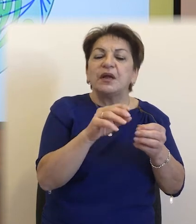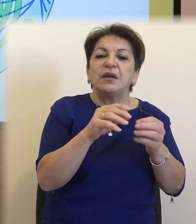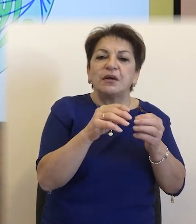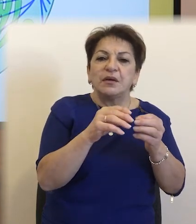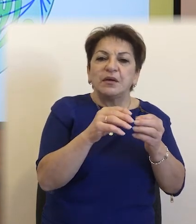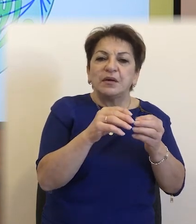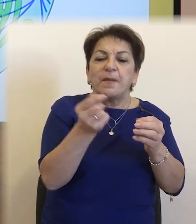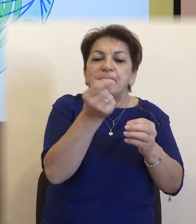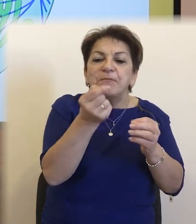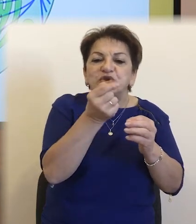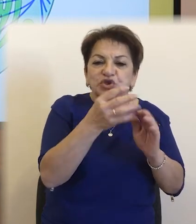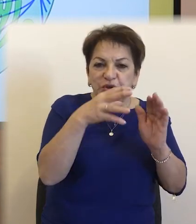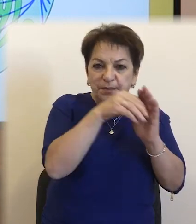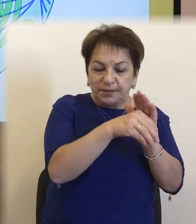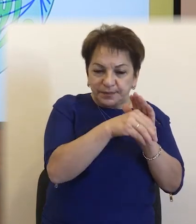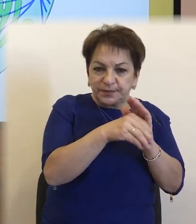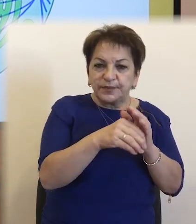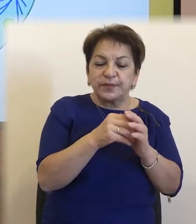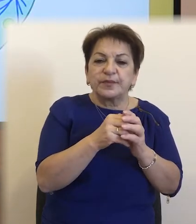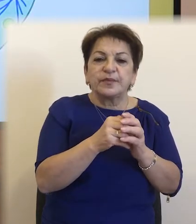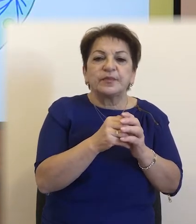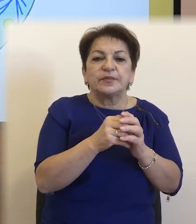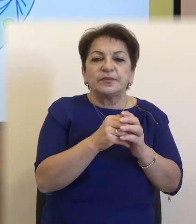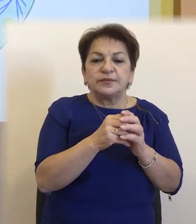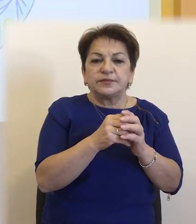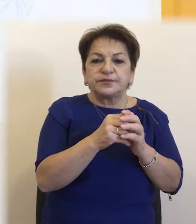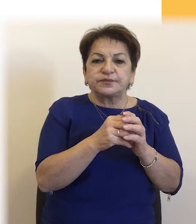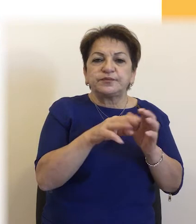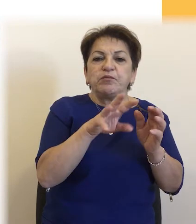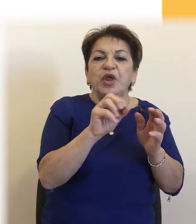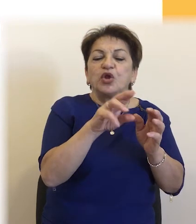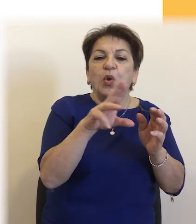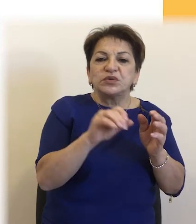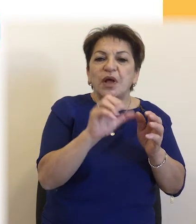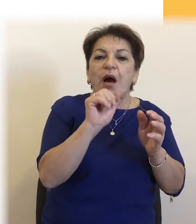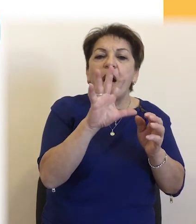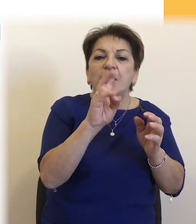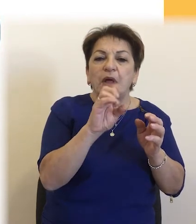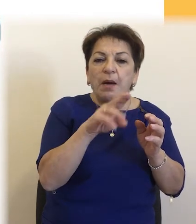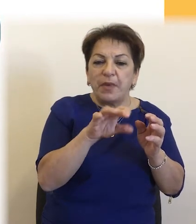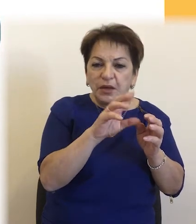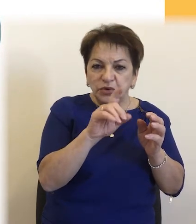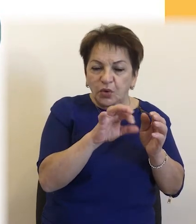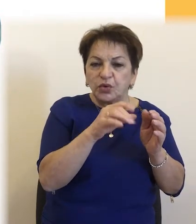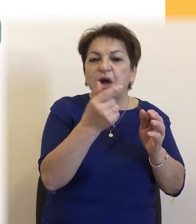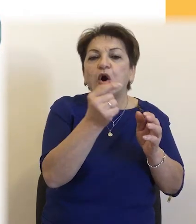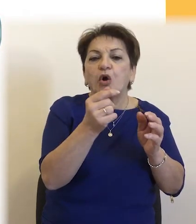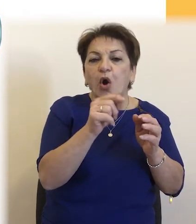կրոմատիտներով ուված են դեպի բճի բևերները։ Միտոզի անավազում